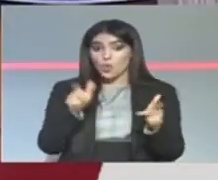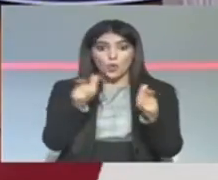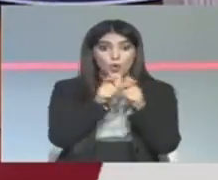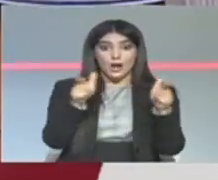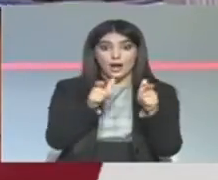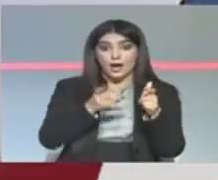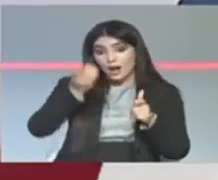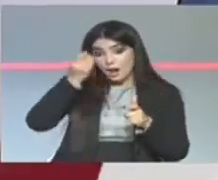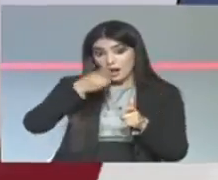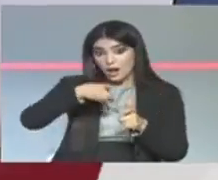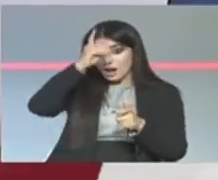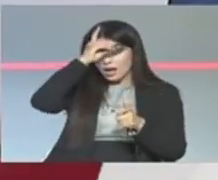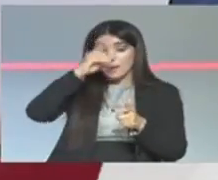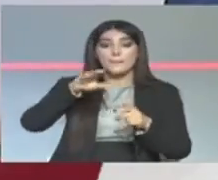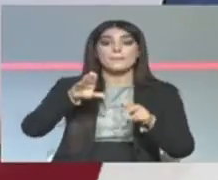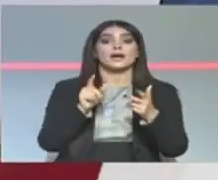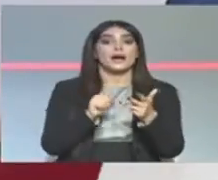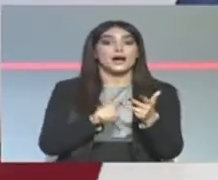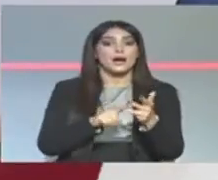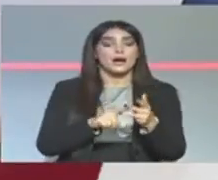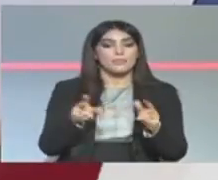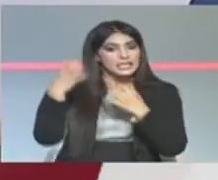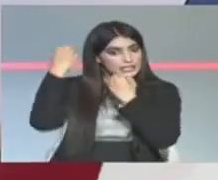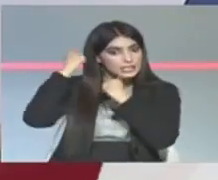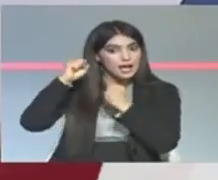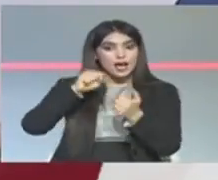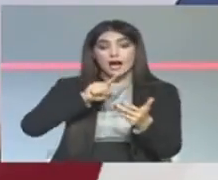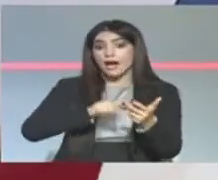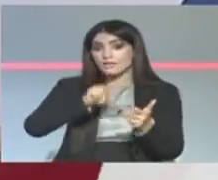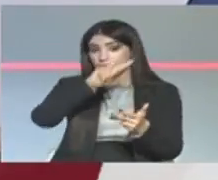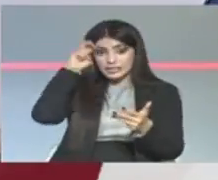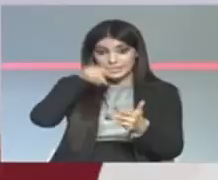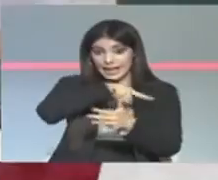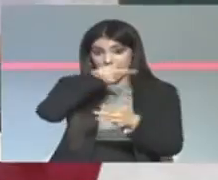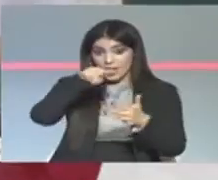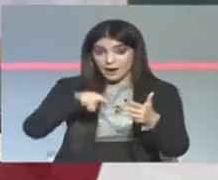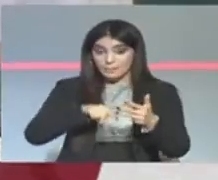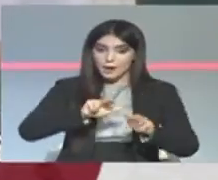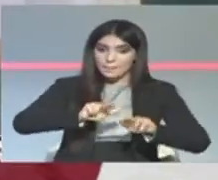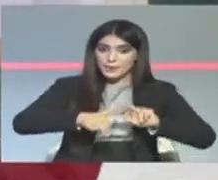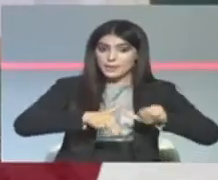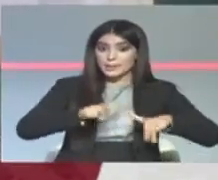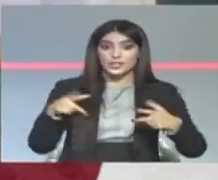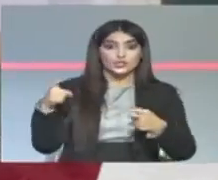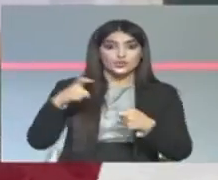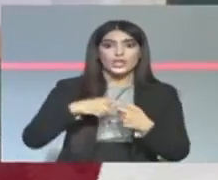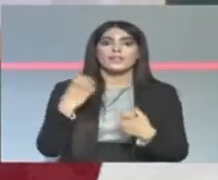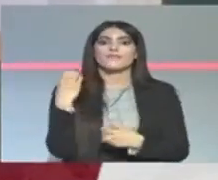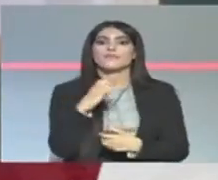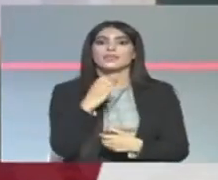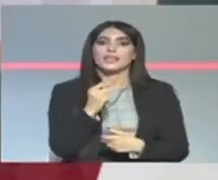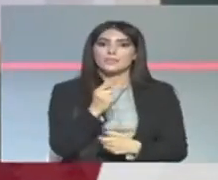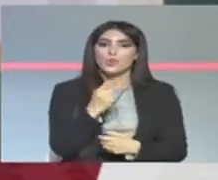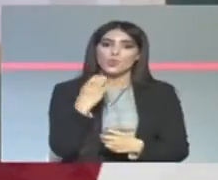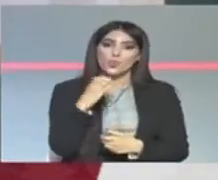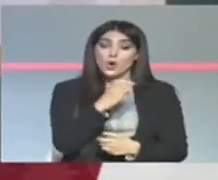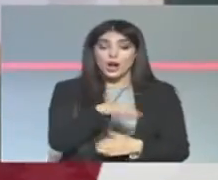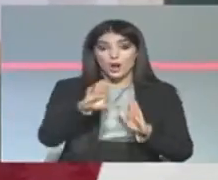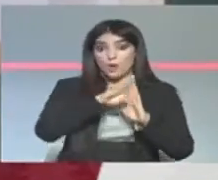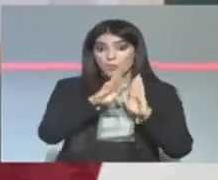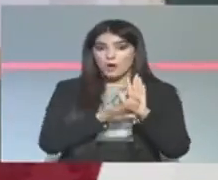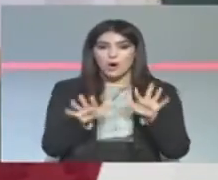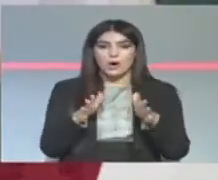الالمانيه للتعاون الدولي و سفاره المملكه المتحده من جهه اخرى كشركاء في التمويل والبرنامج موجه